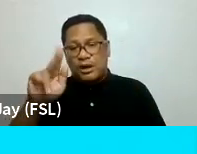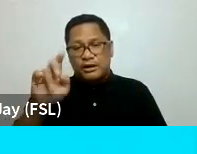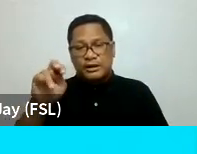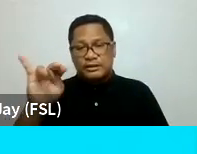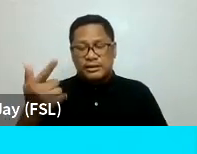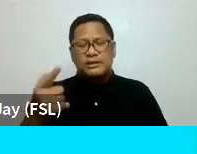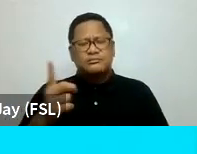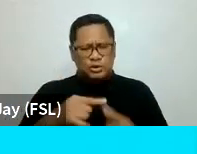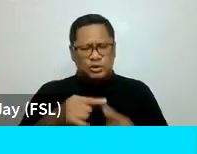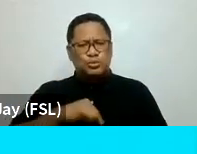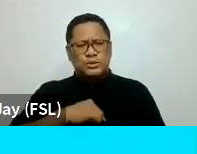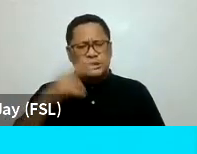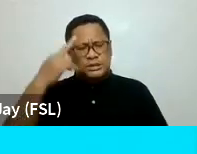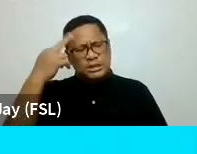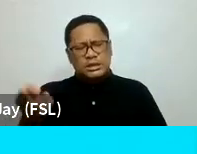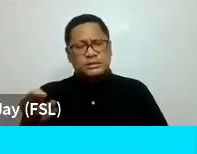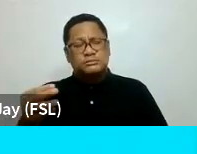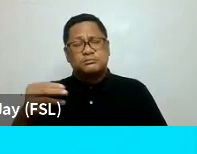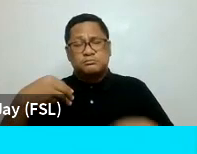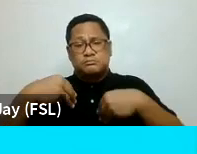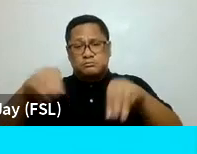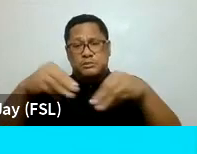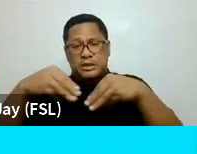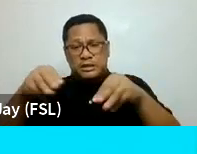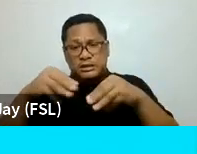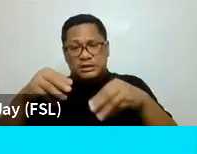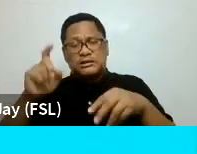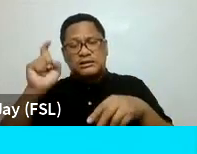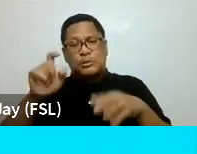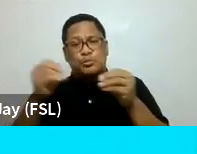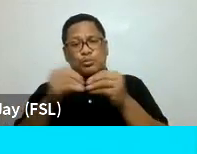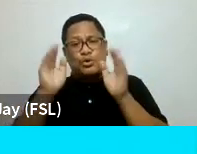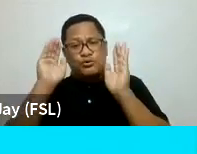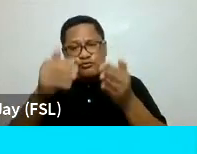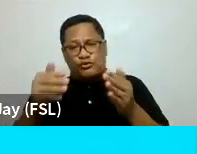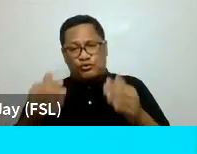to realize, I think marketing should be given more attention